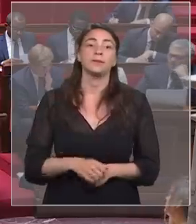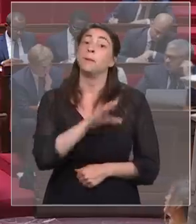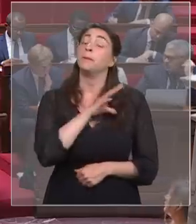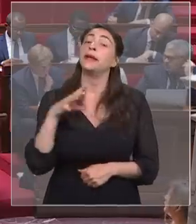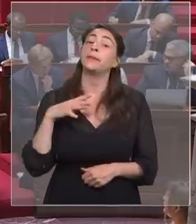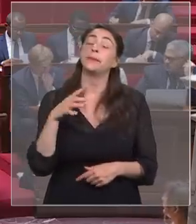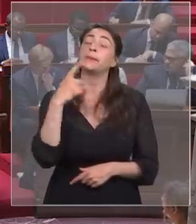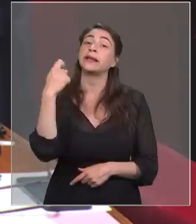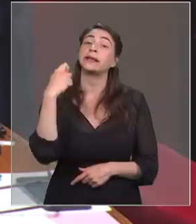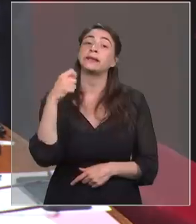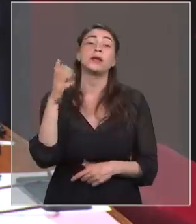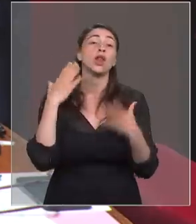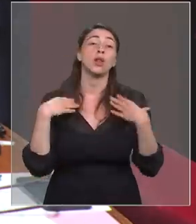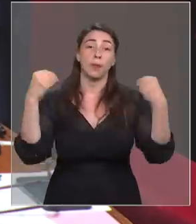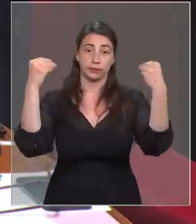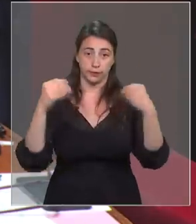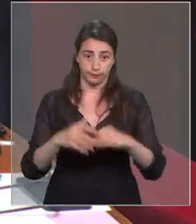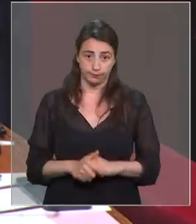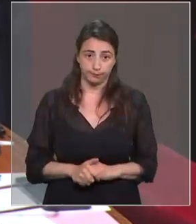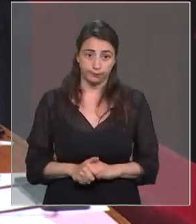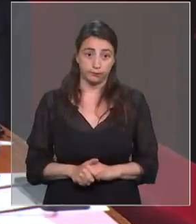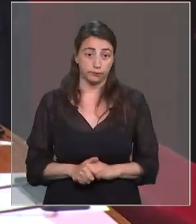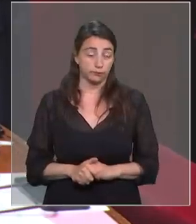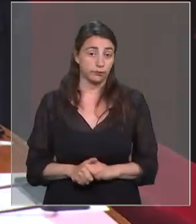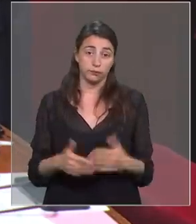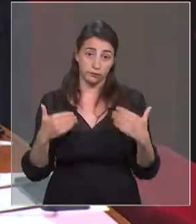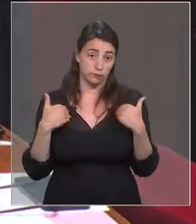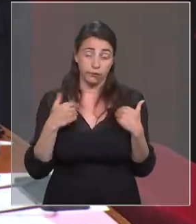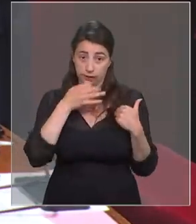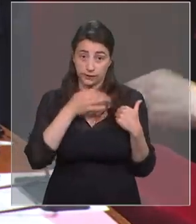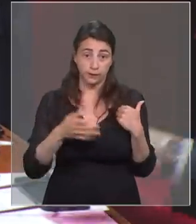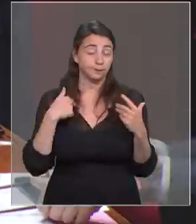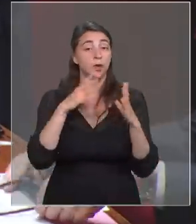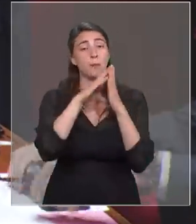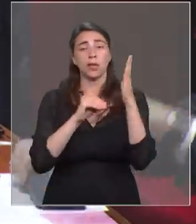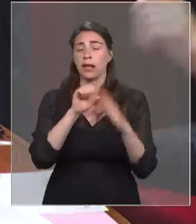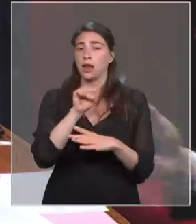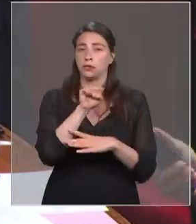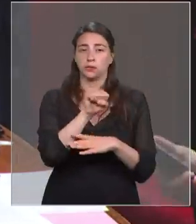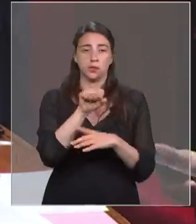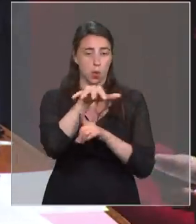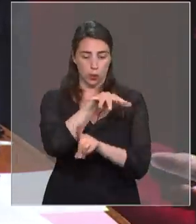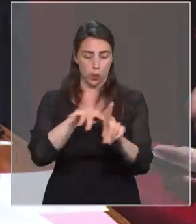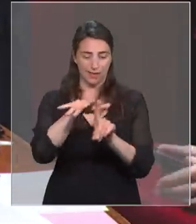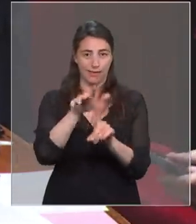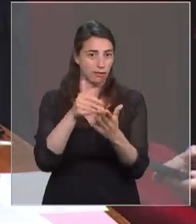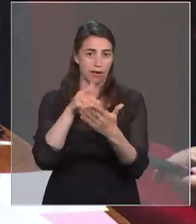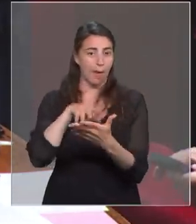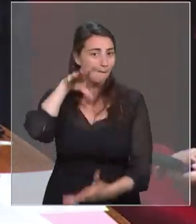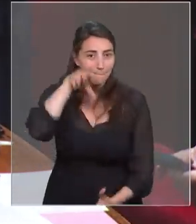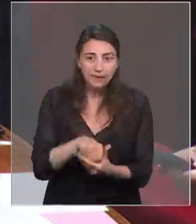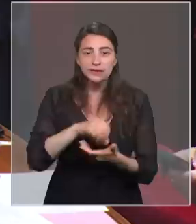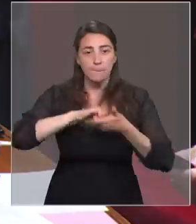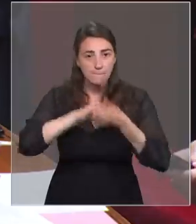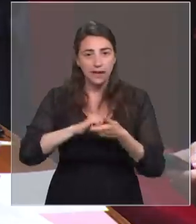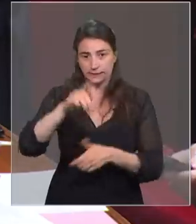Le Pen. Alors je vous le confirme, notre modèle social est au cœur de notre pacte républicain.